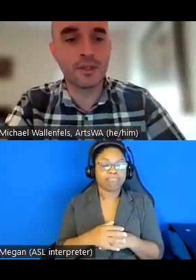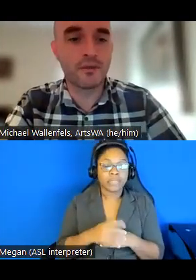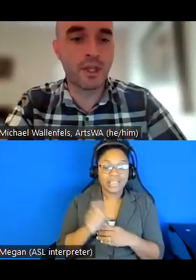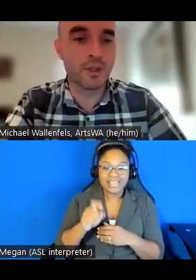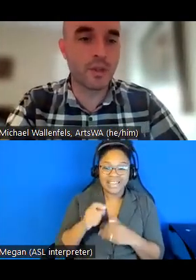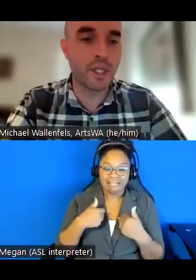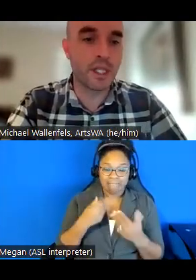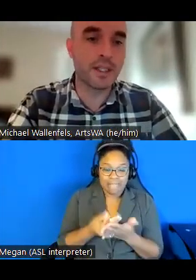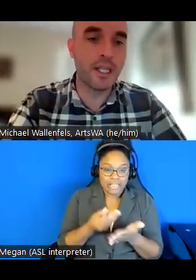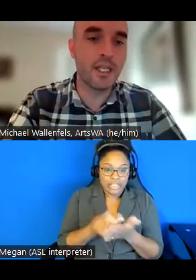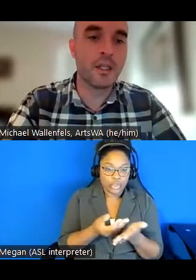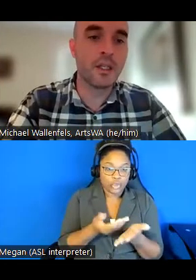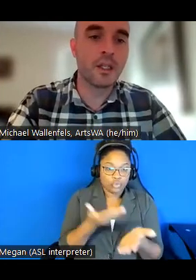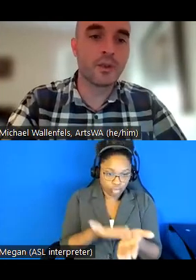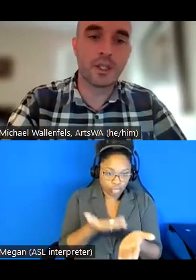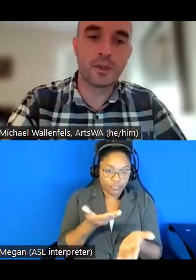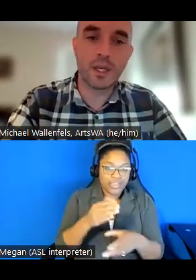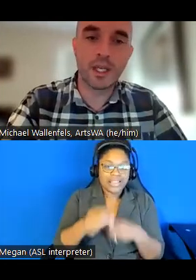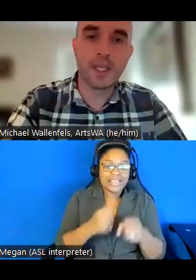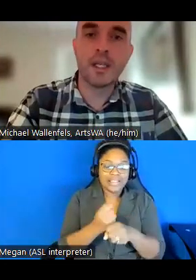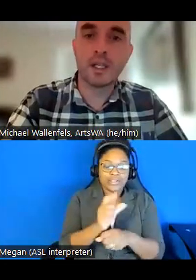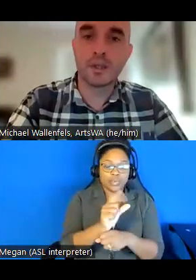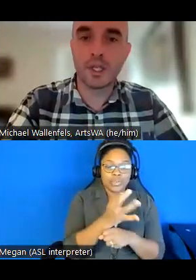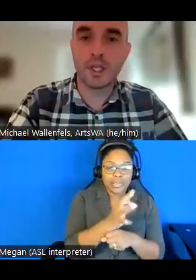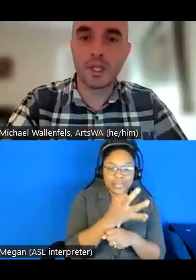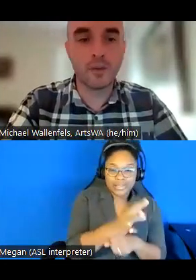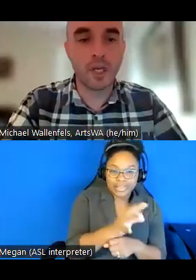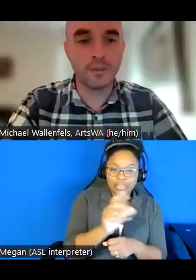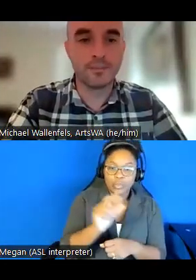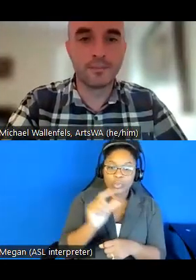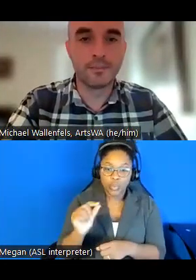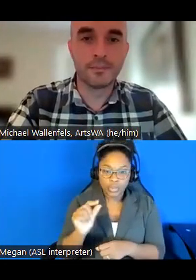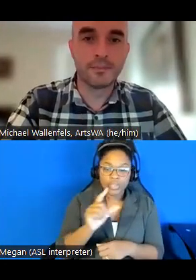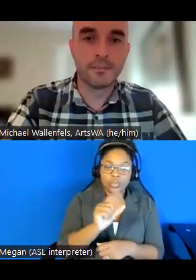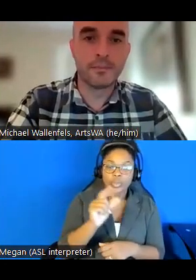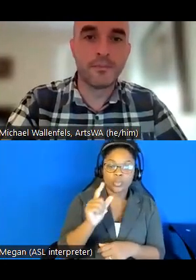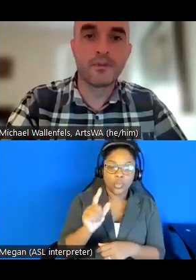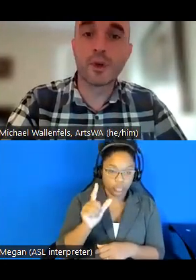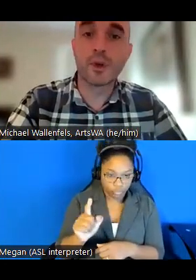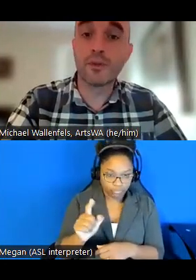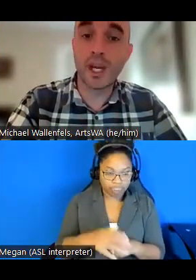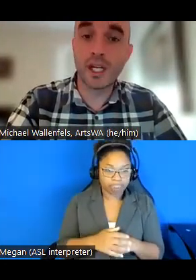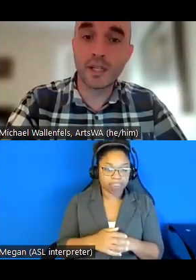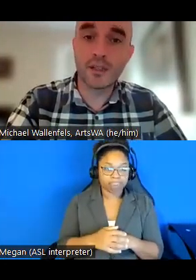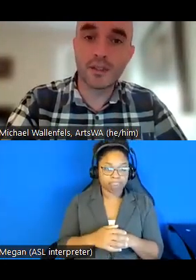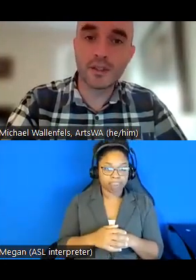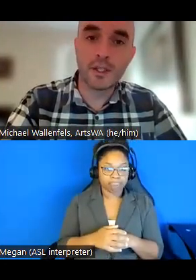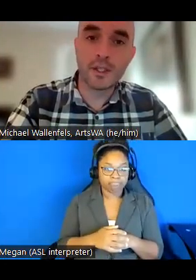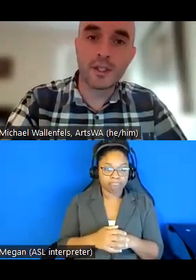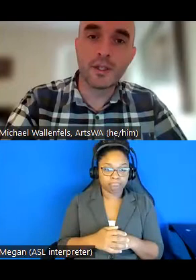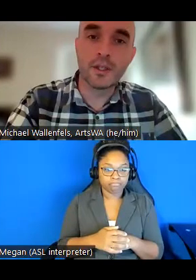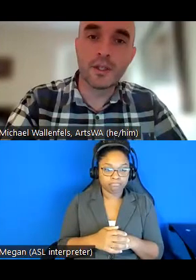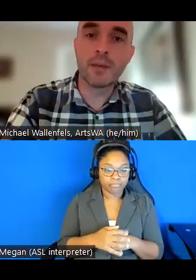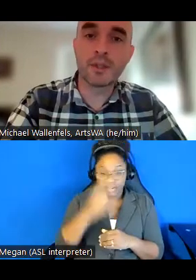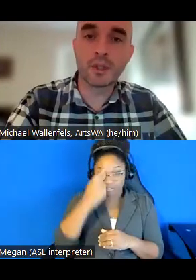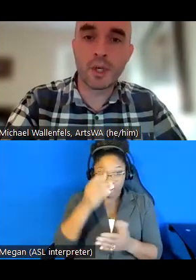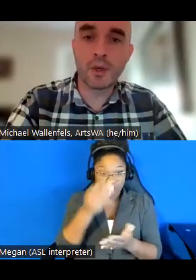참가자가 감소했다든가 그 다음에 재무 문서는 2019년, 2020년, 2021년 때